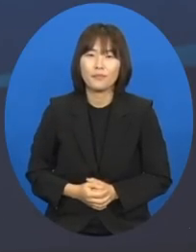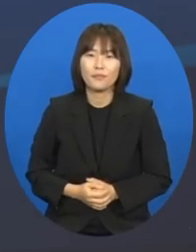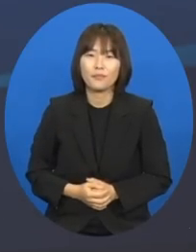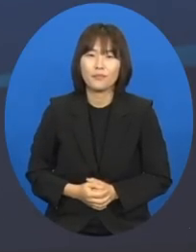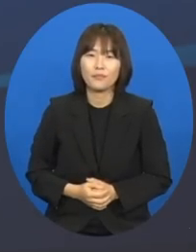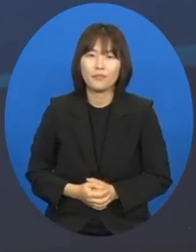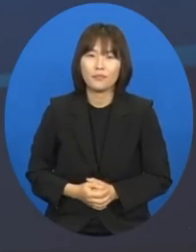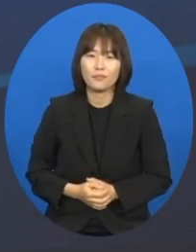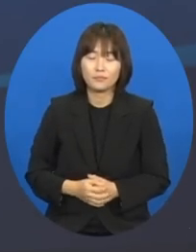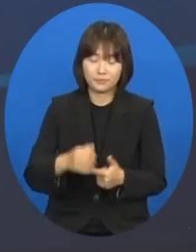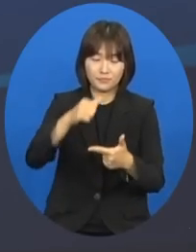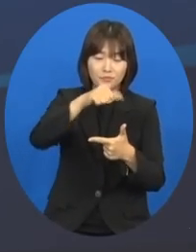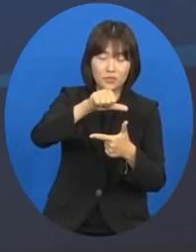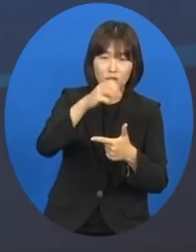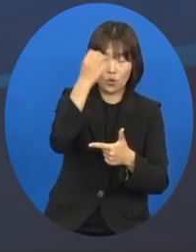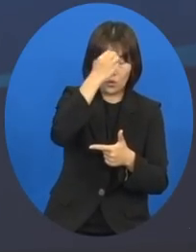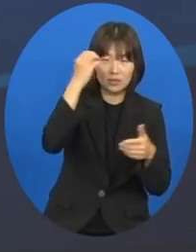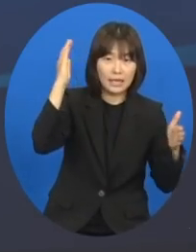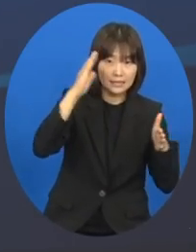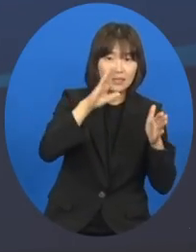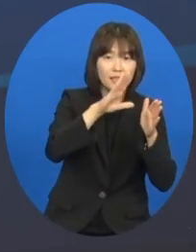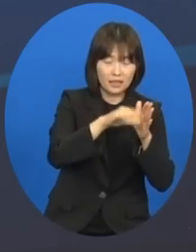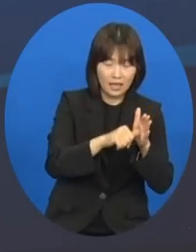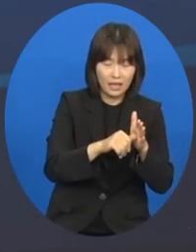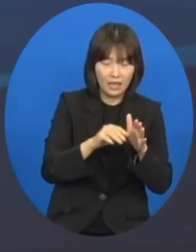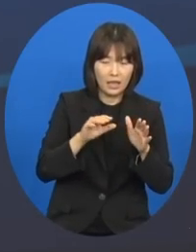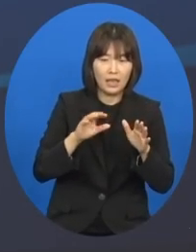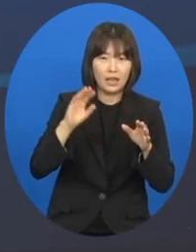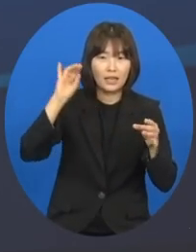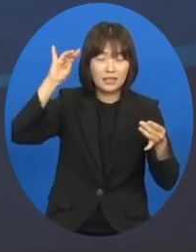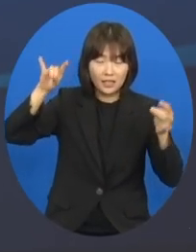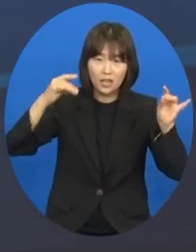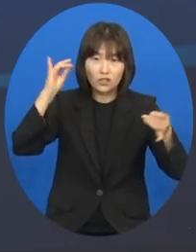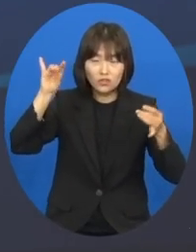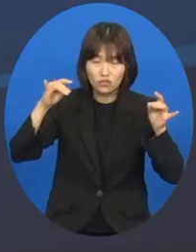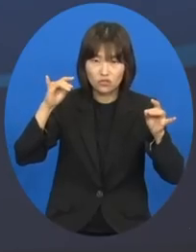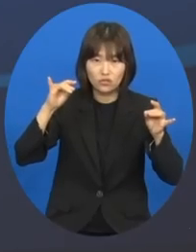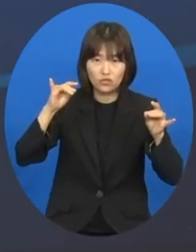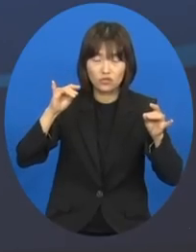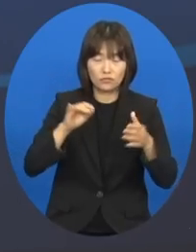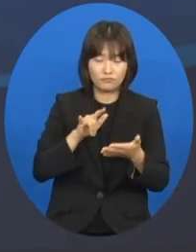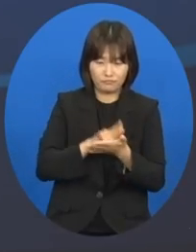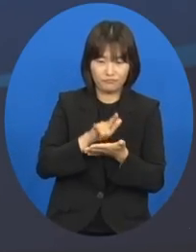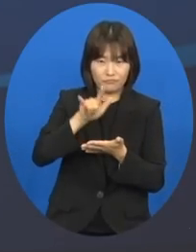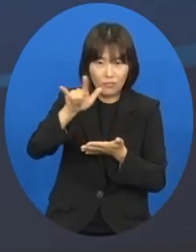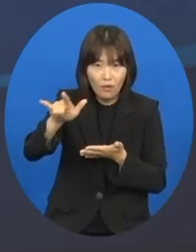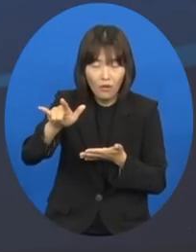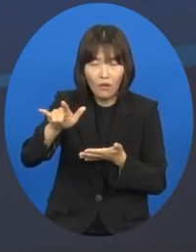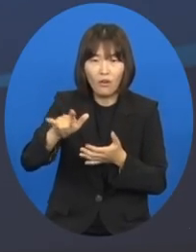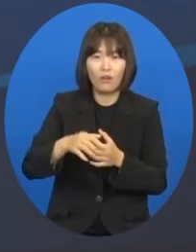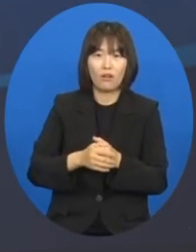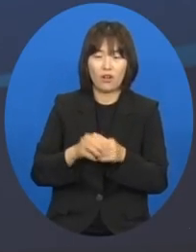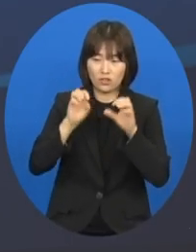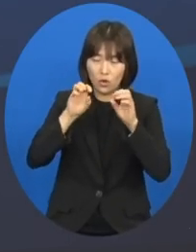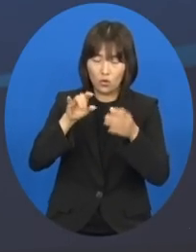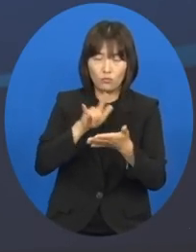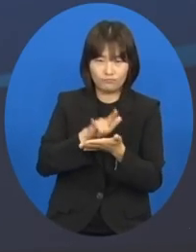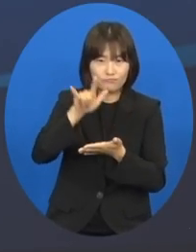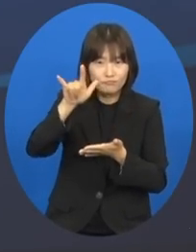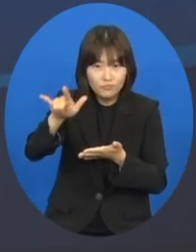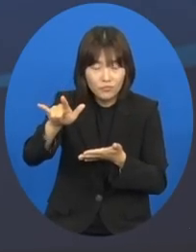첫째가 고등학생일 때 태국에 아오니치를 가게 됐어요 너무나 기특하잖아요 그리고 아오니치를 갈 때